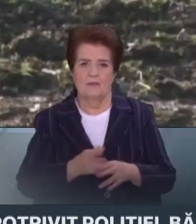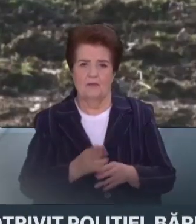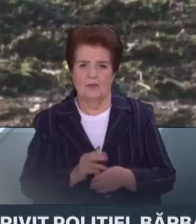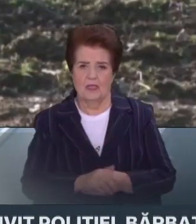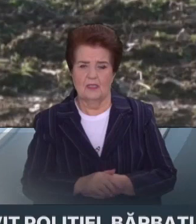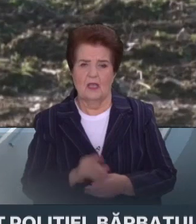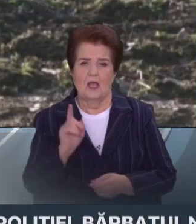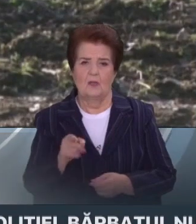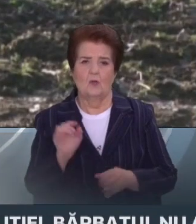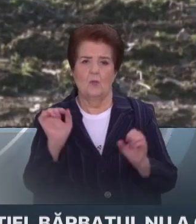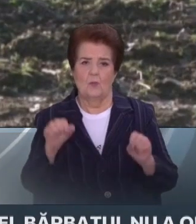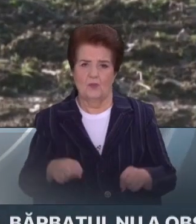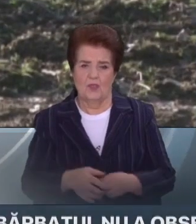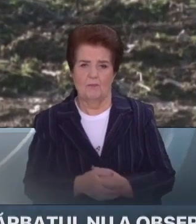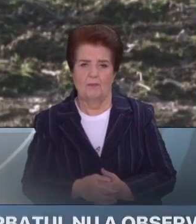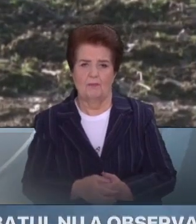atunci mai putem